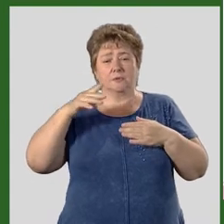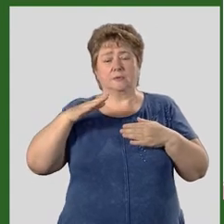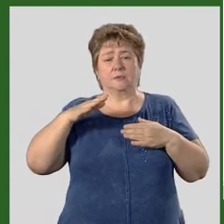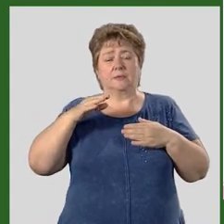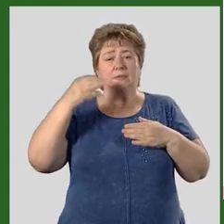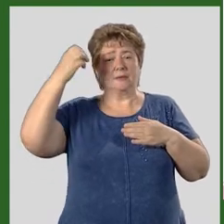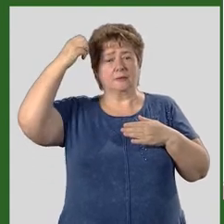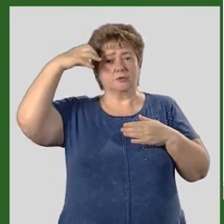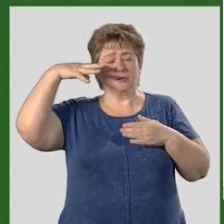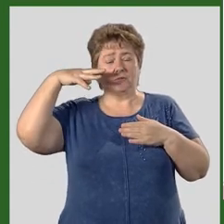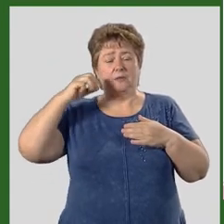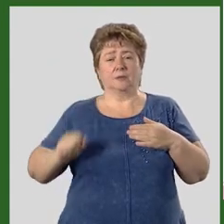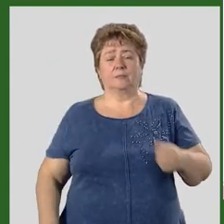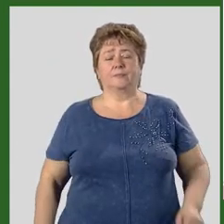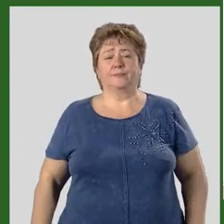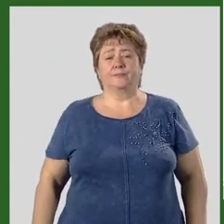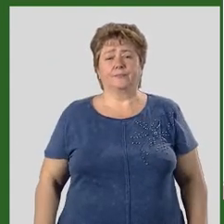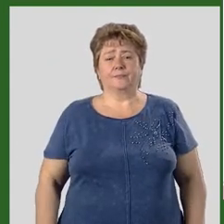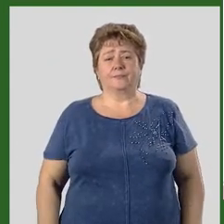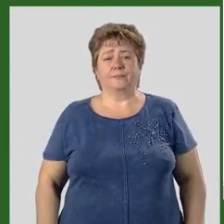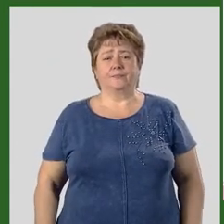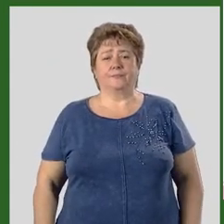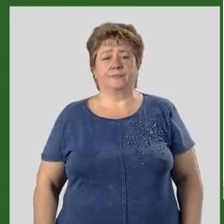и Таджикистаном.